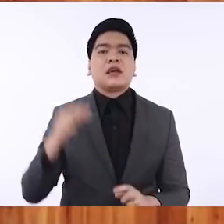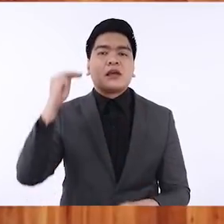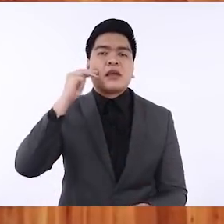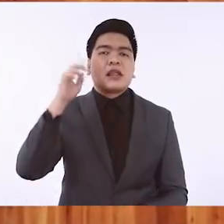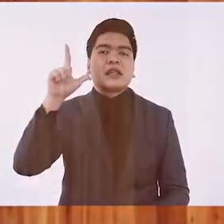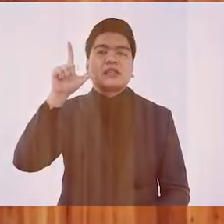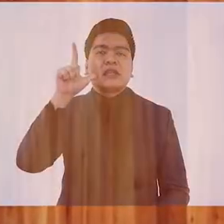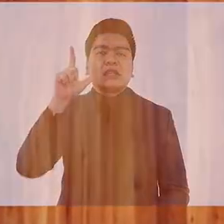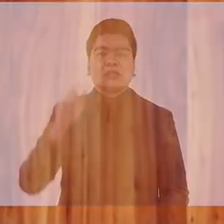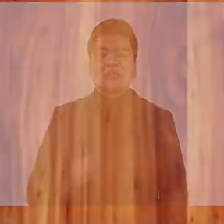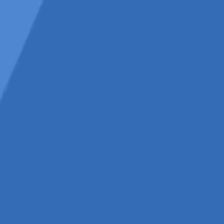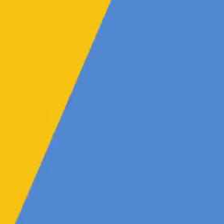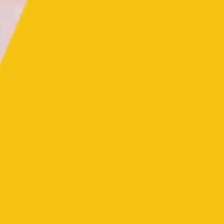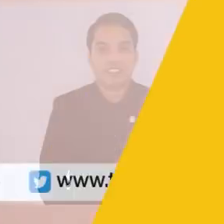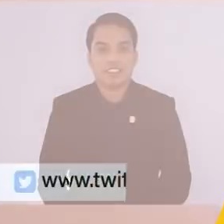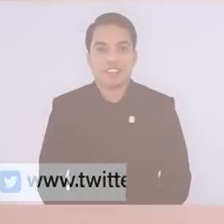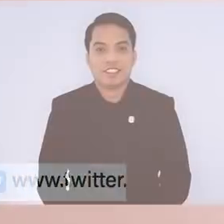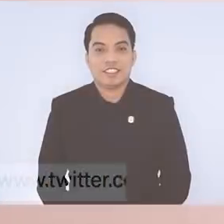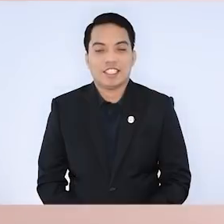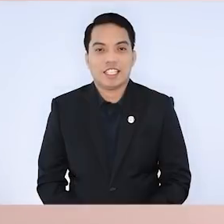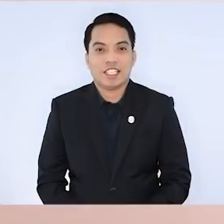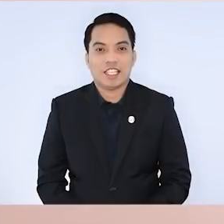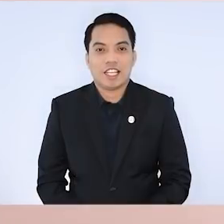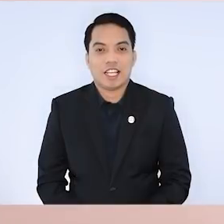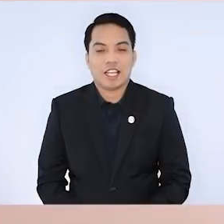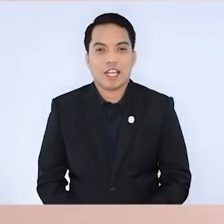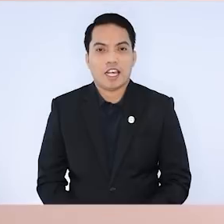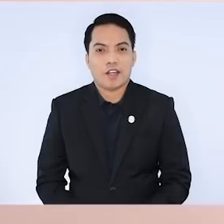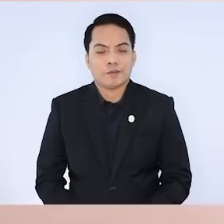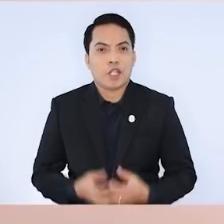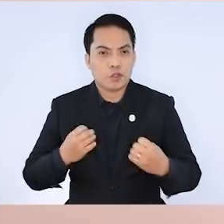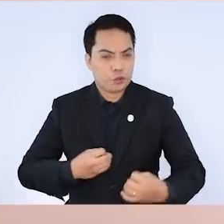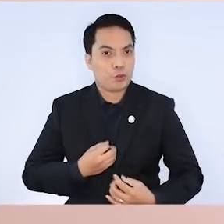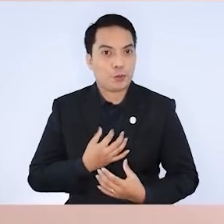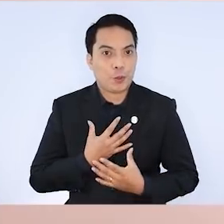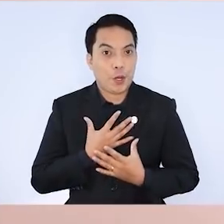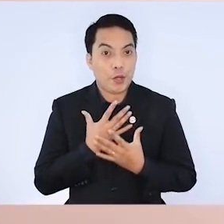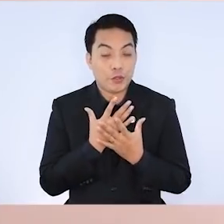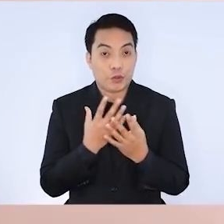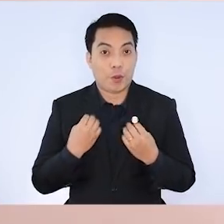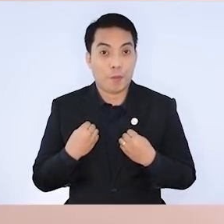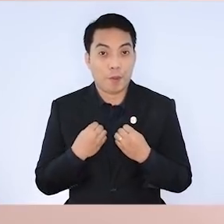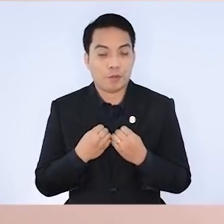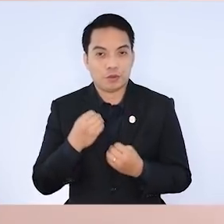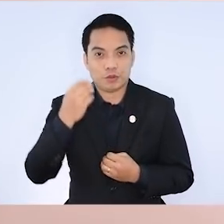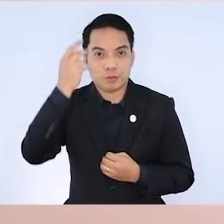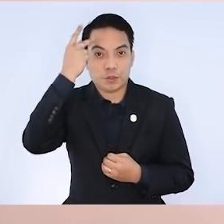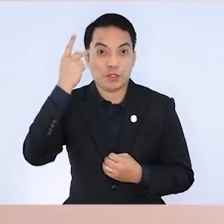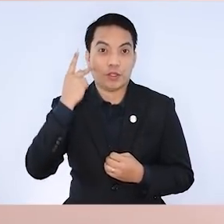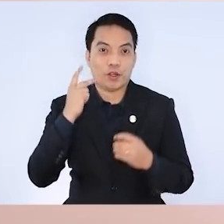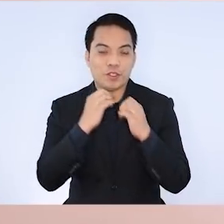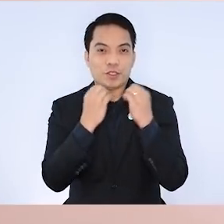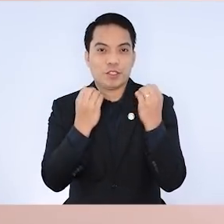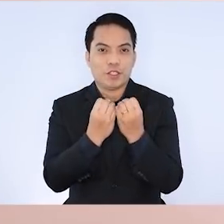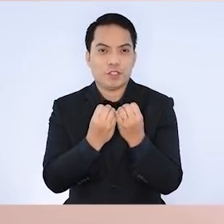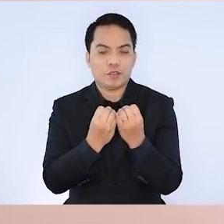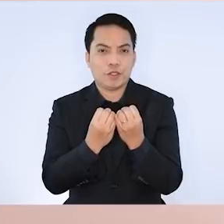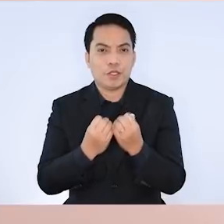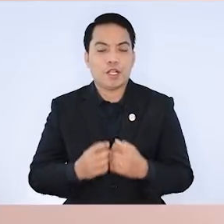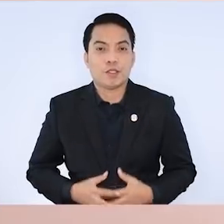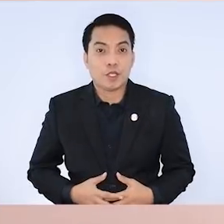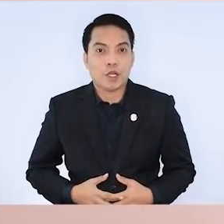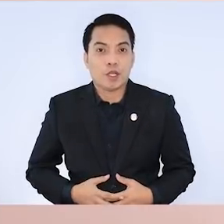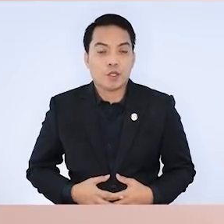na Mariza Lazaro. Nagsilbing inspirasyon ng mga kaanib ng kapisan ng kadiwa o ng mga